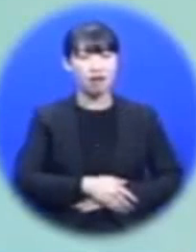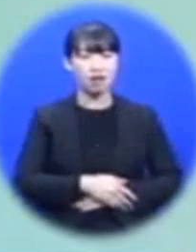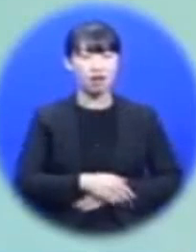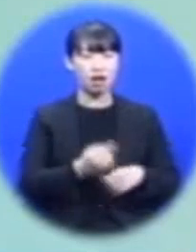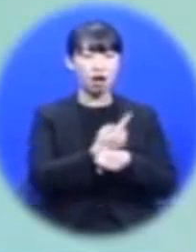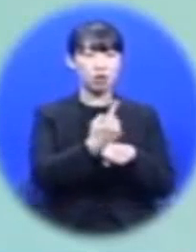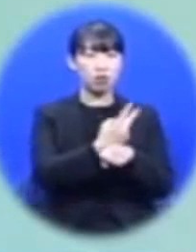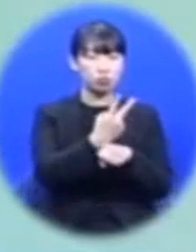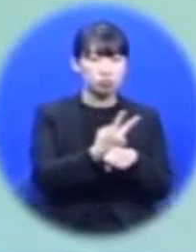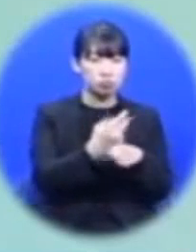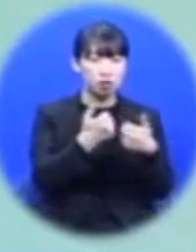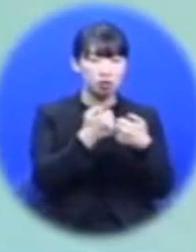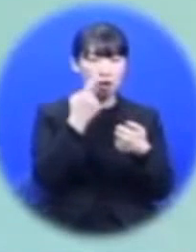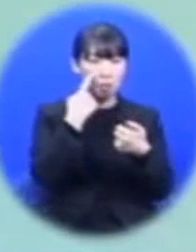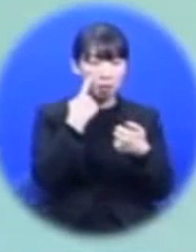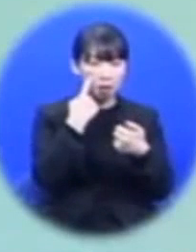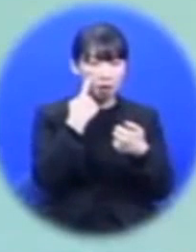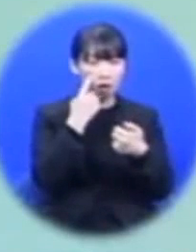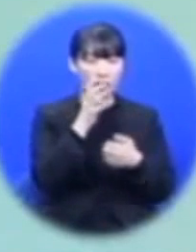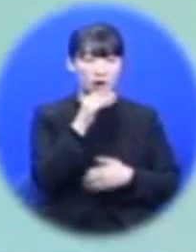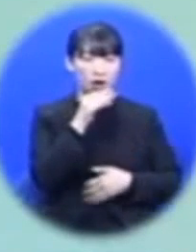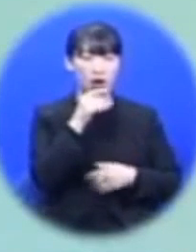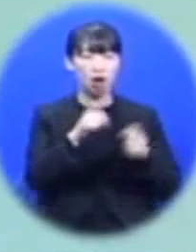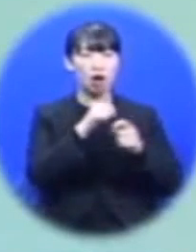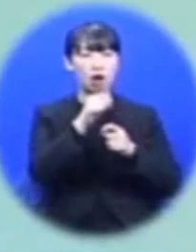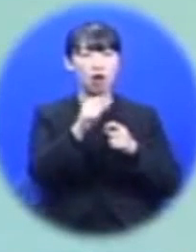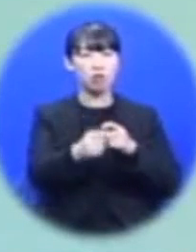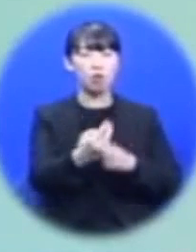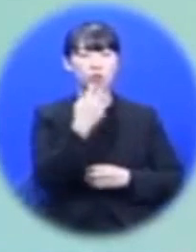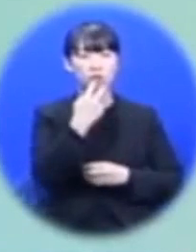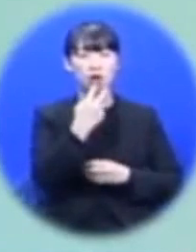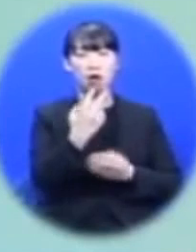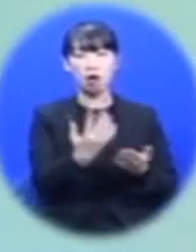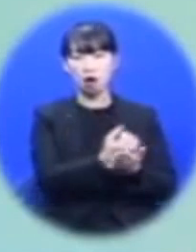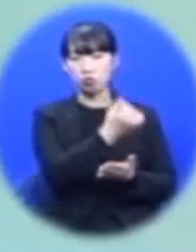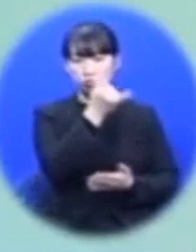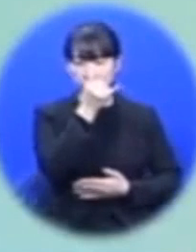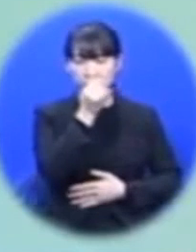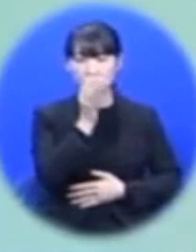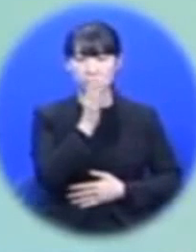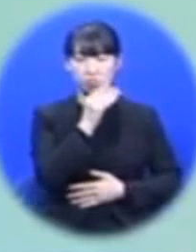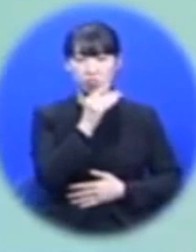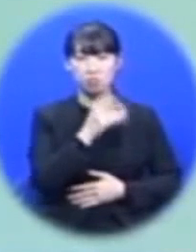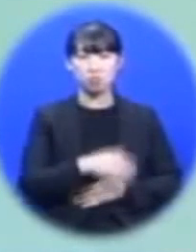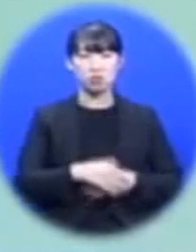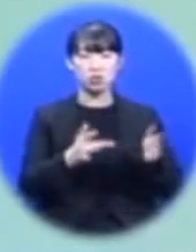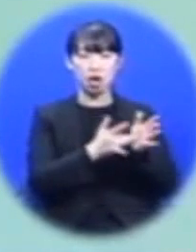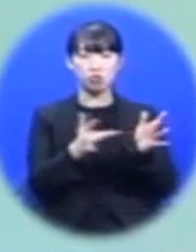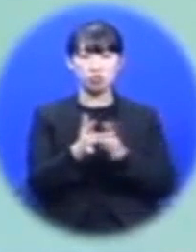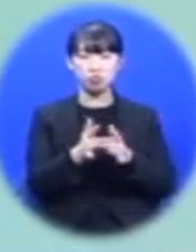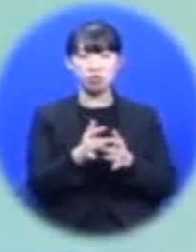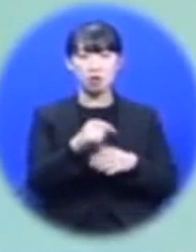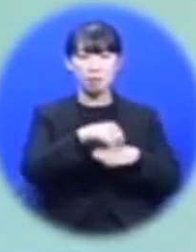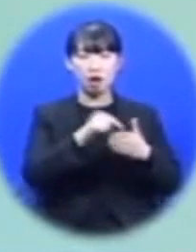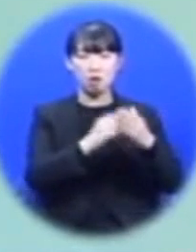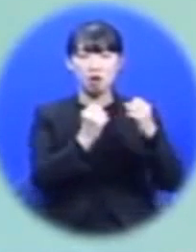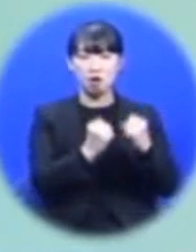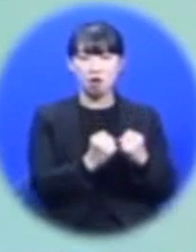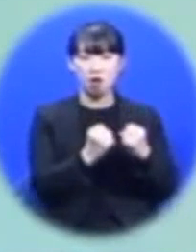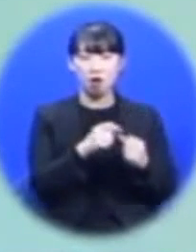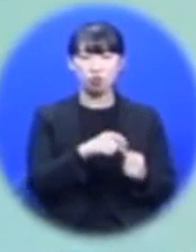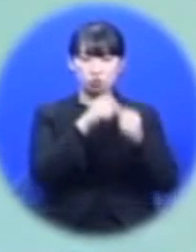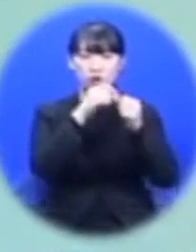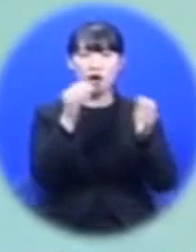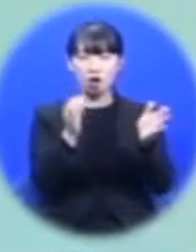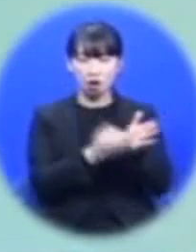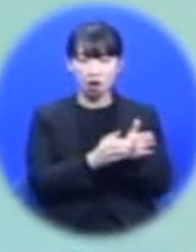보니까 아이 사람이 영생이 있구나 정말 예수님이 그 마음에 계시구나 구원받은